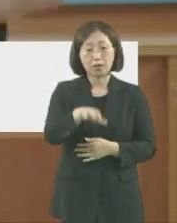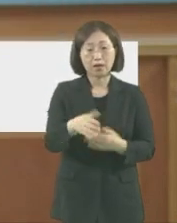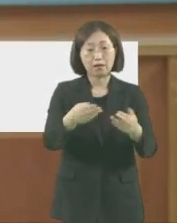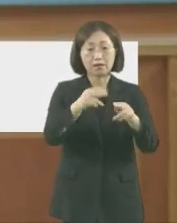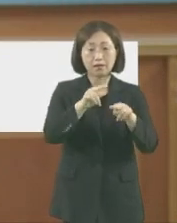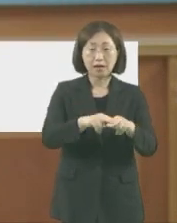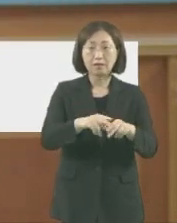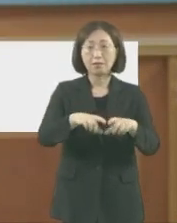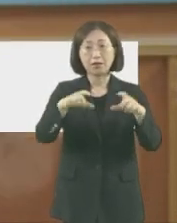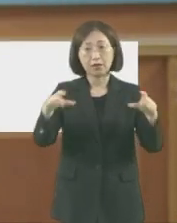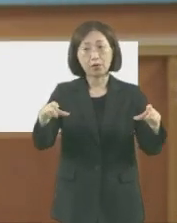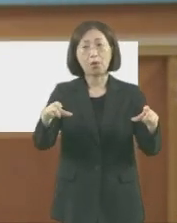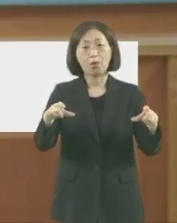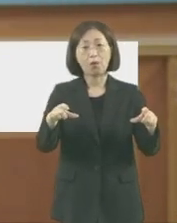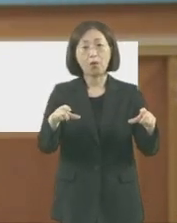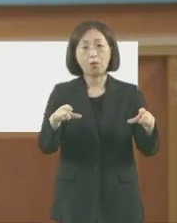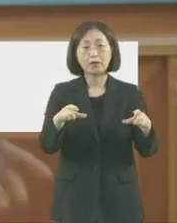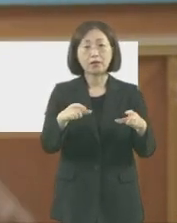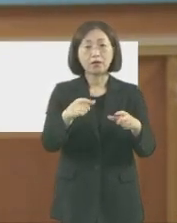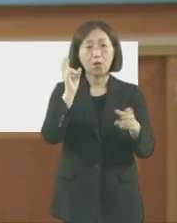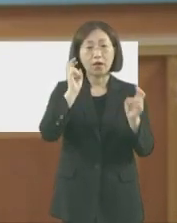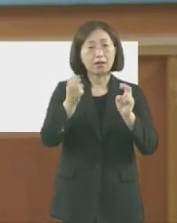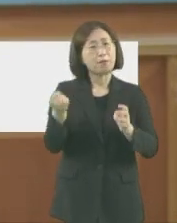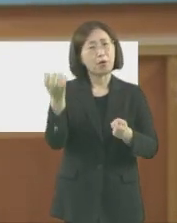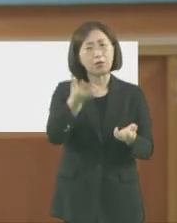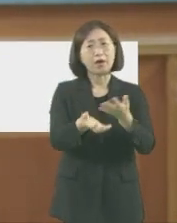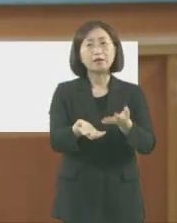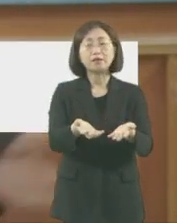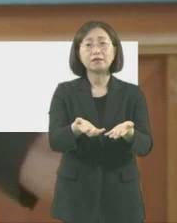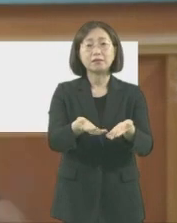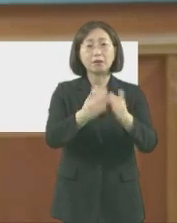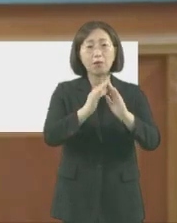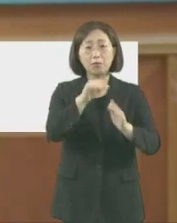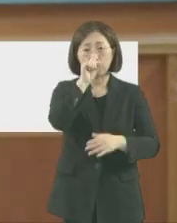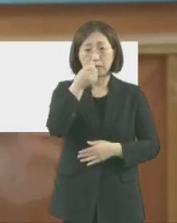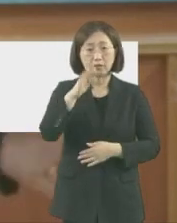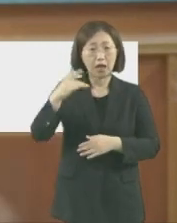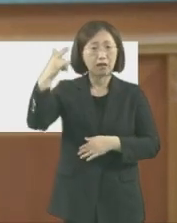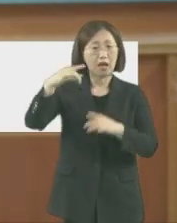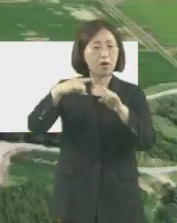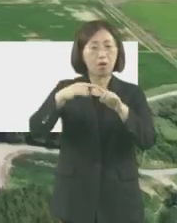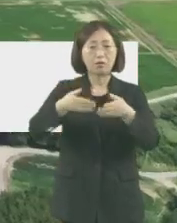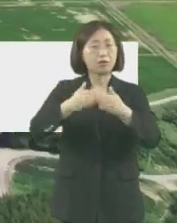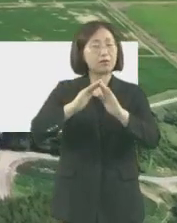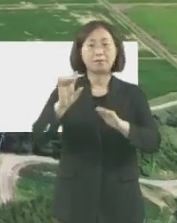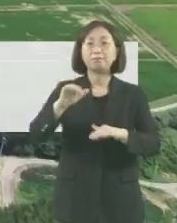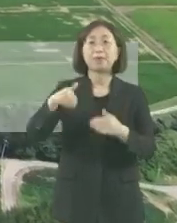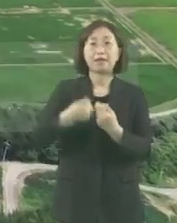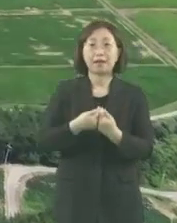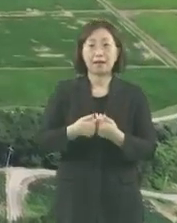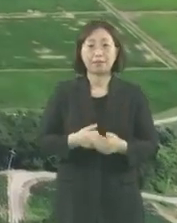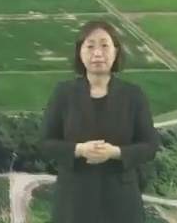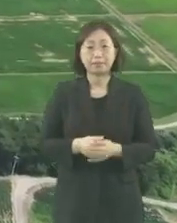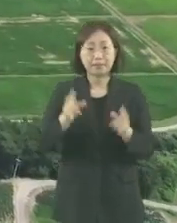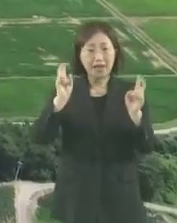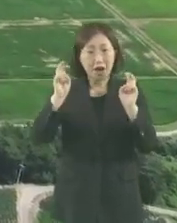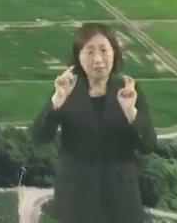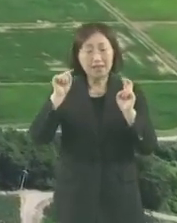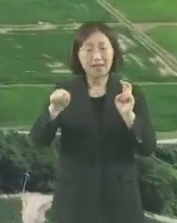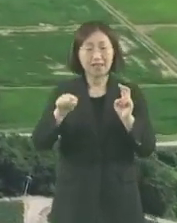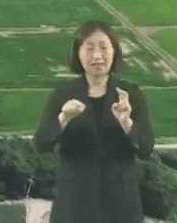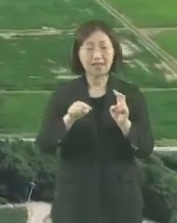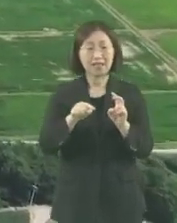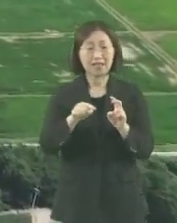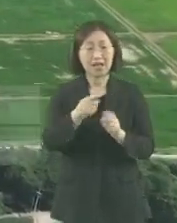하는 그 기능들을 집어넣어야지 거기다가 태양광을 집어넣는다. 저는 반대입니다. 업체들이 높은 임대료